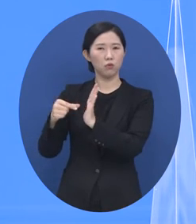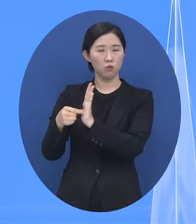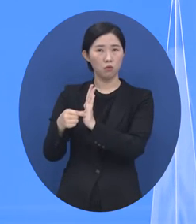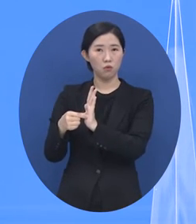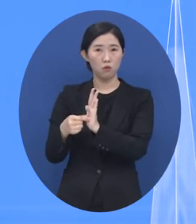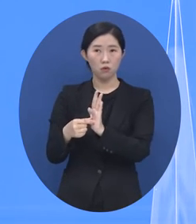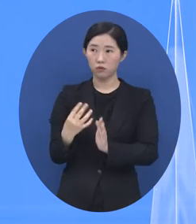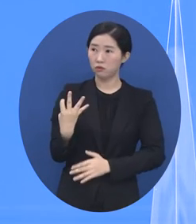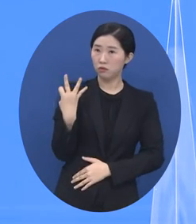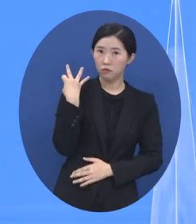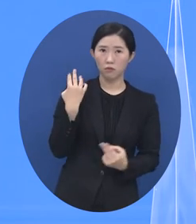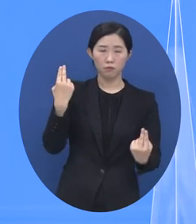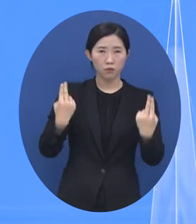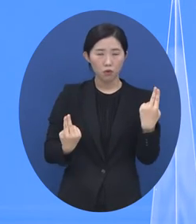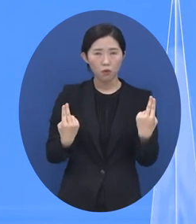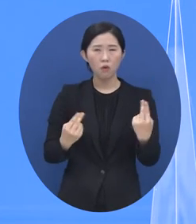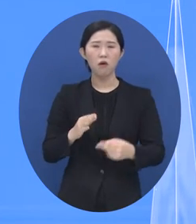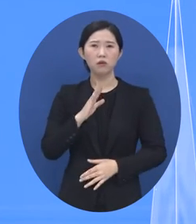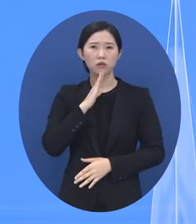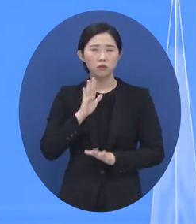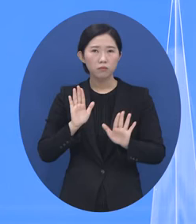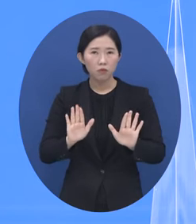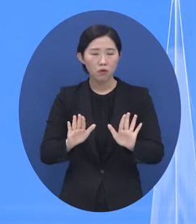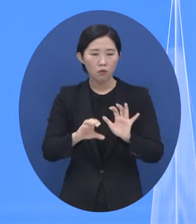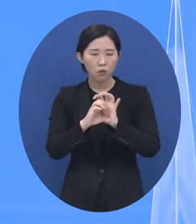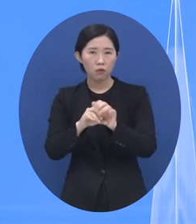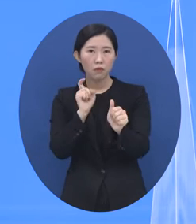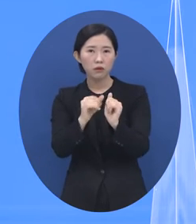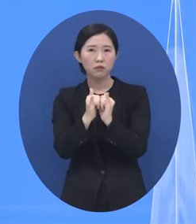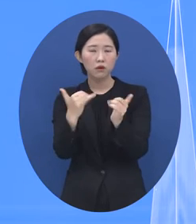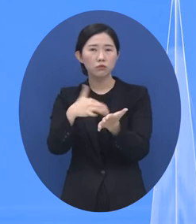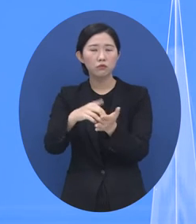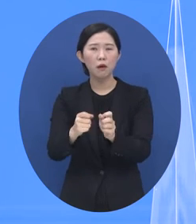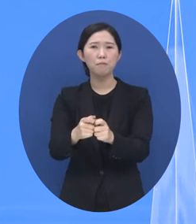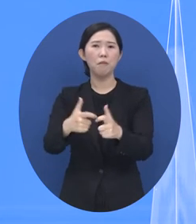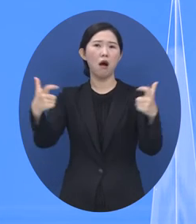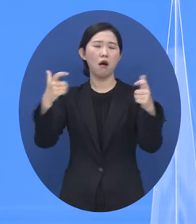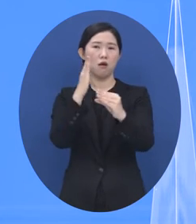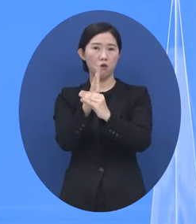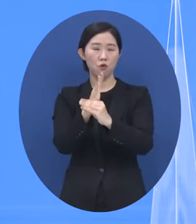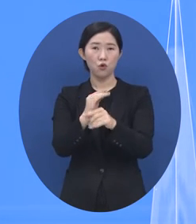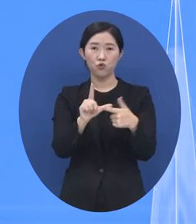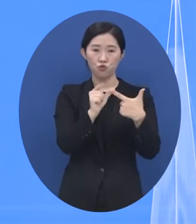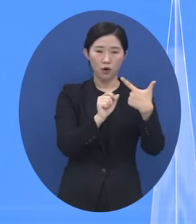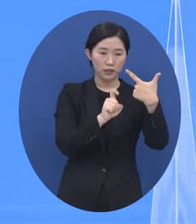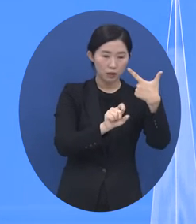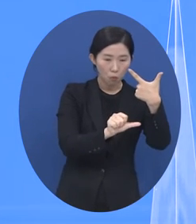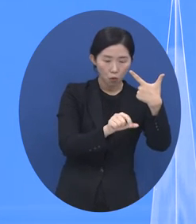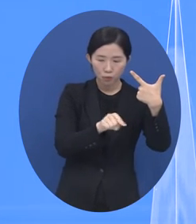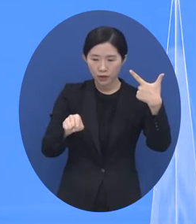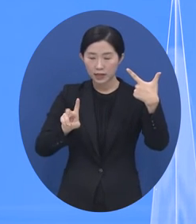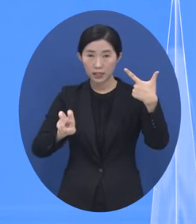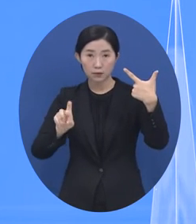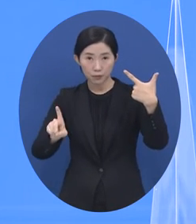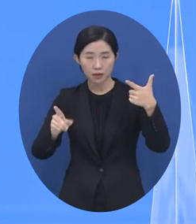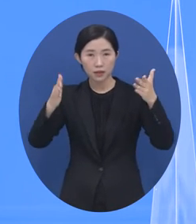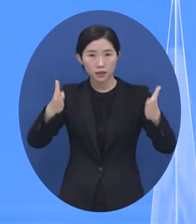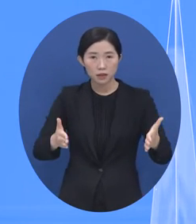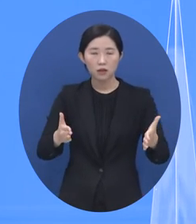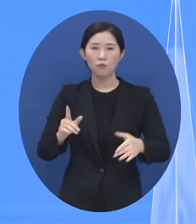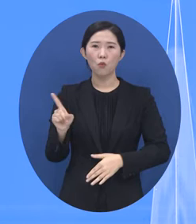전주와 대비하면 안타깝게도 다시 반등한 흐름입니다. 6월 15일부터 21일까지엔